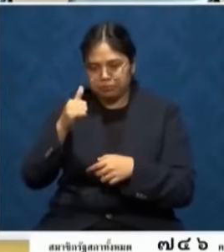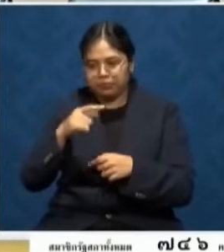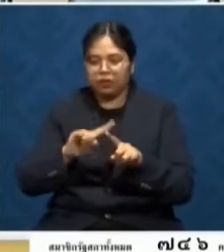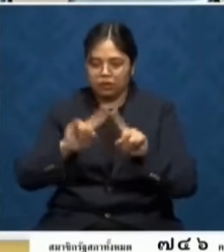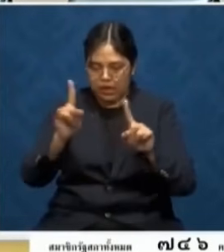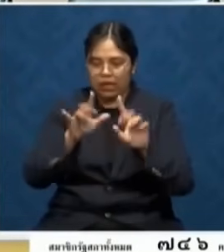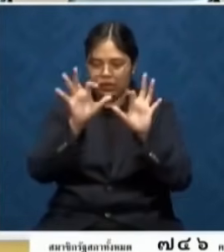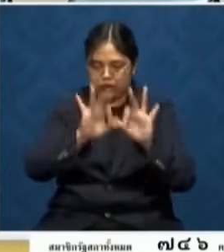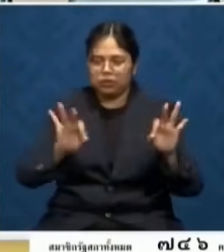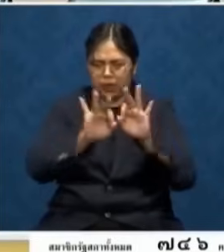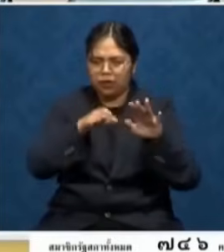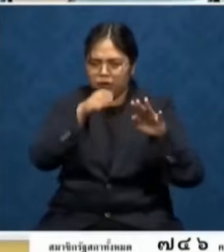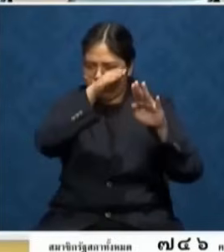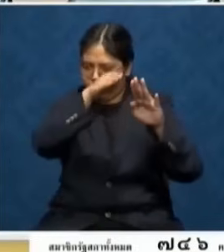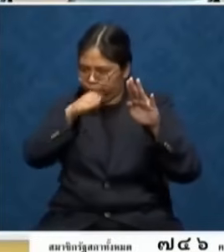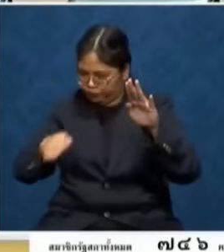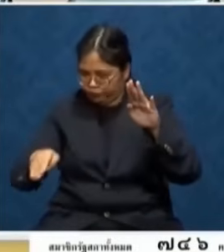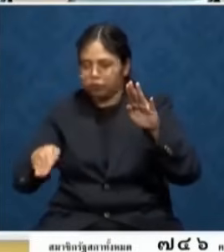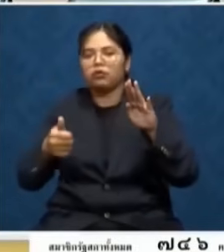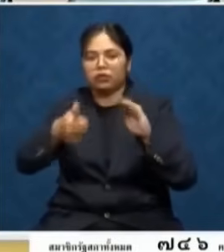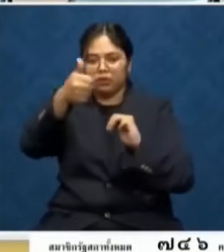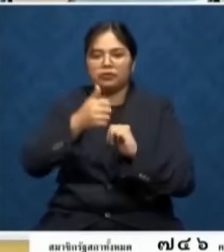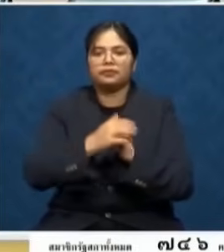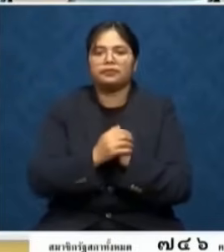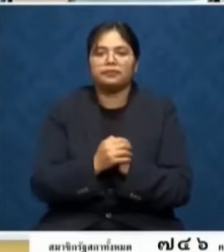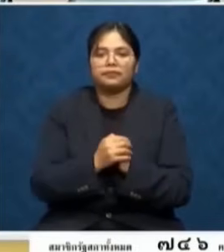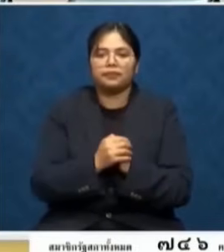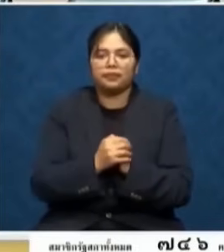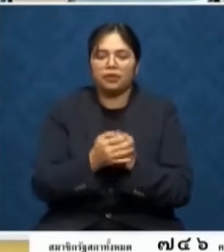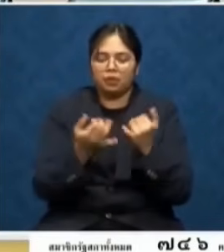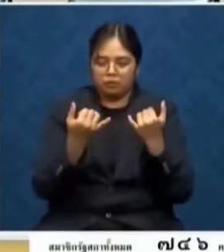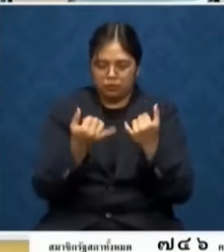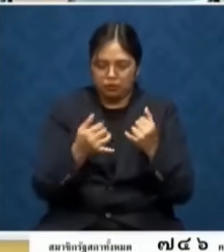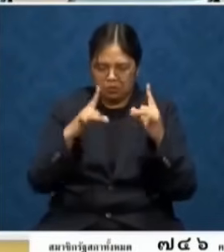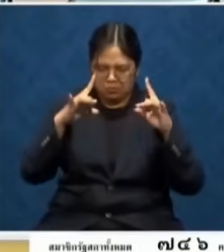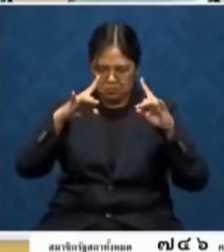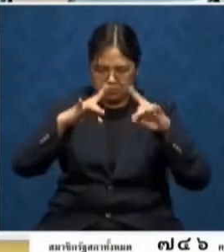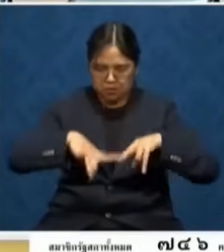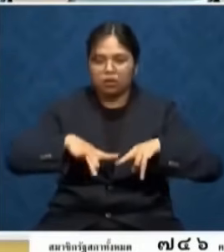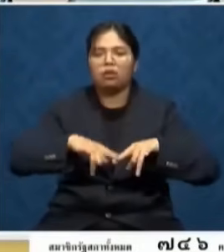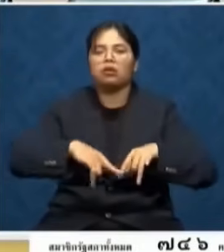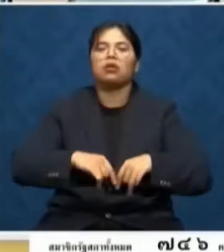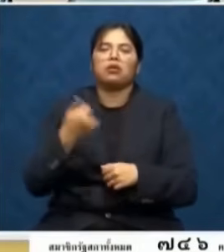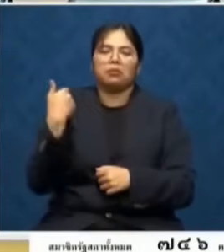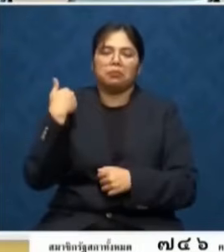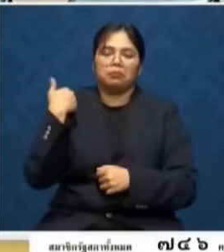ำที่ดีที่สุดในช่วงเวลาที่วิกฤตเกิดขึ้นนั้น